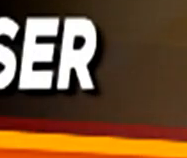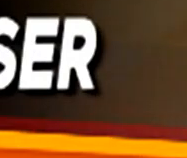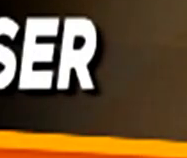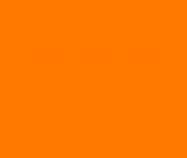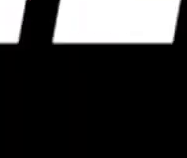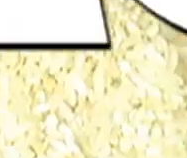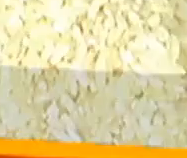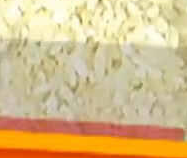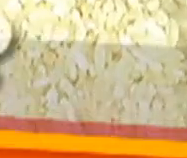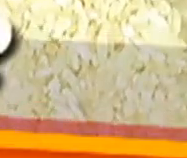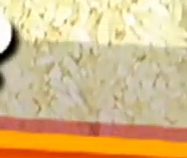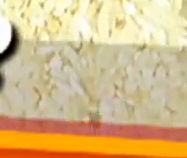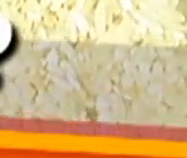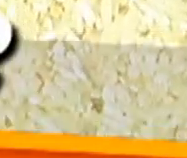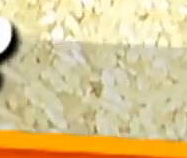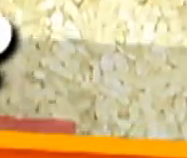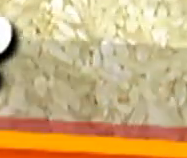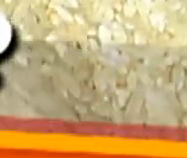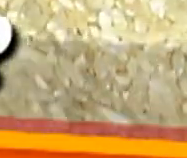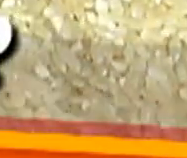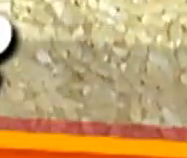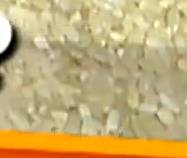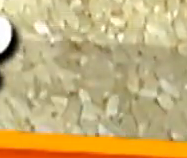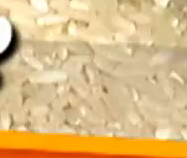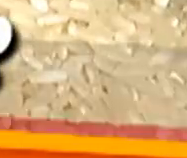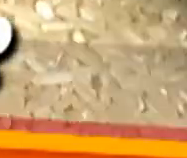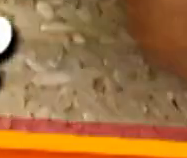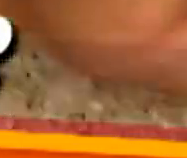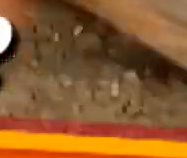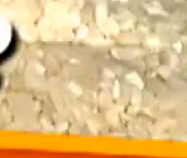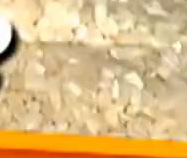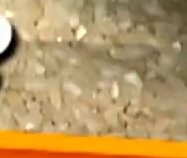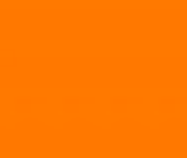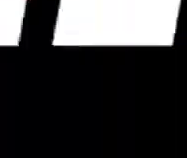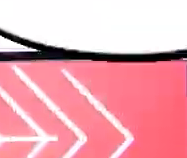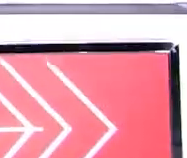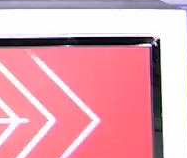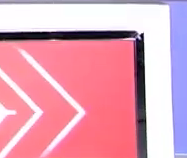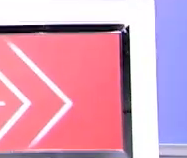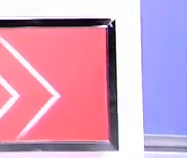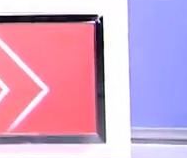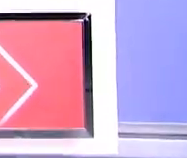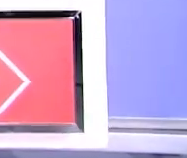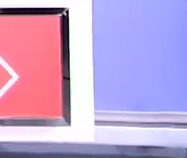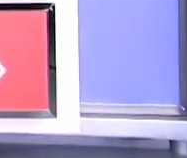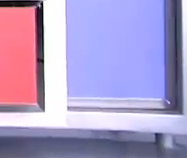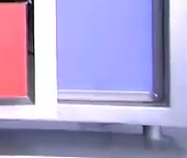Alleviation. Presyo ng bigas, tumaas na nga at lalo pa raw tataas. At iba pa sa